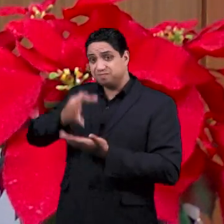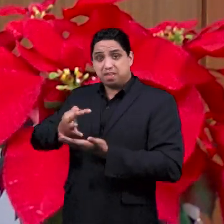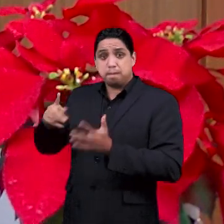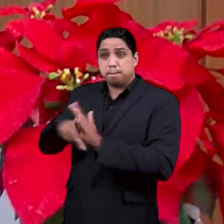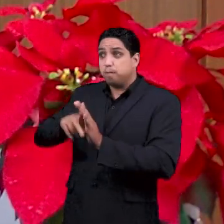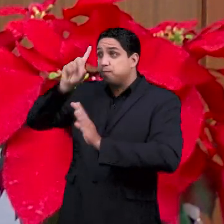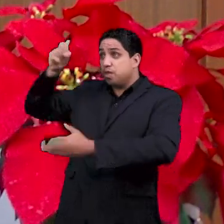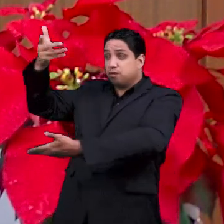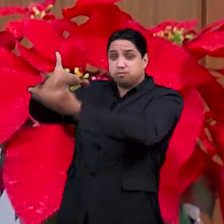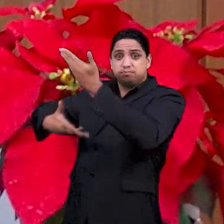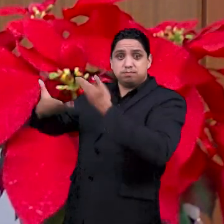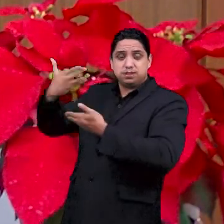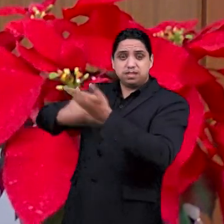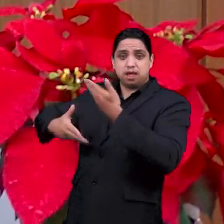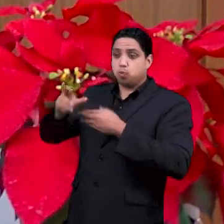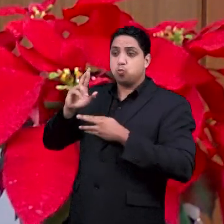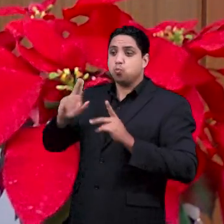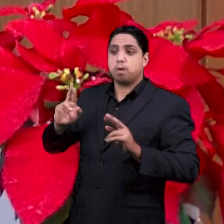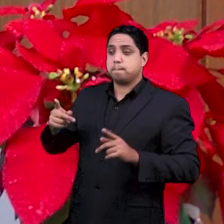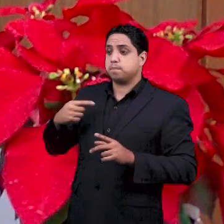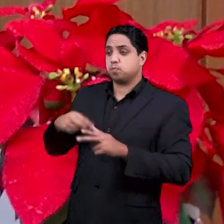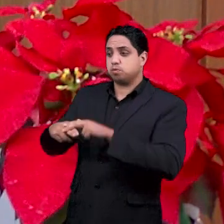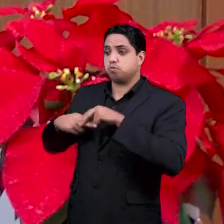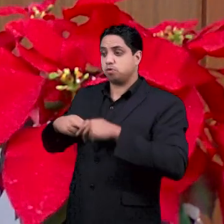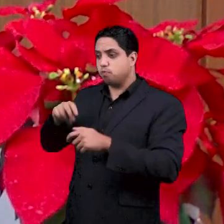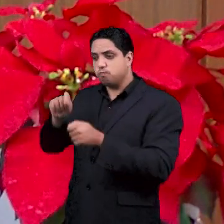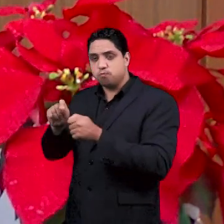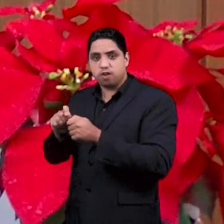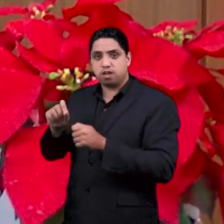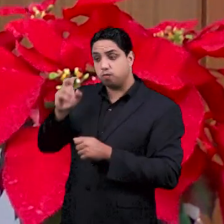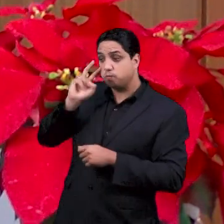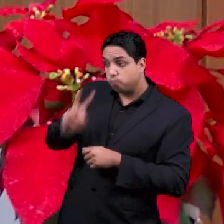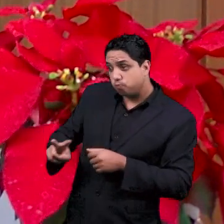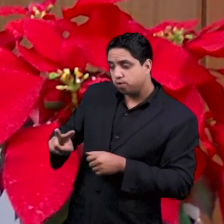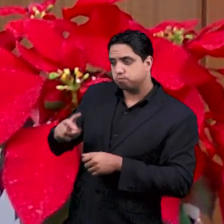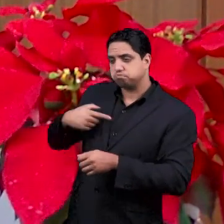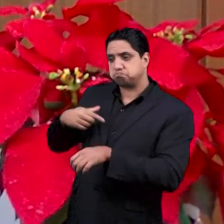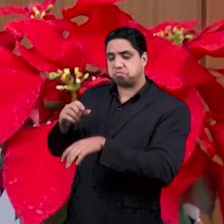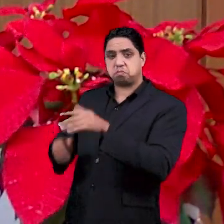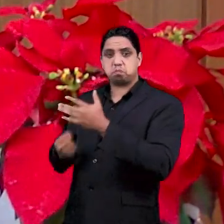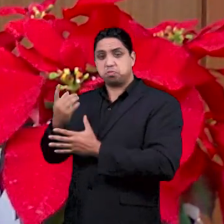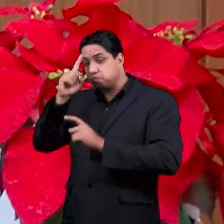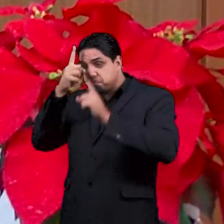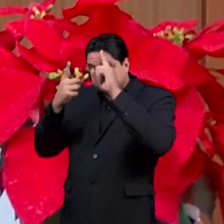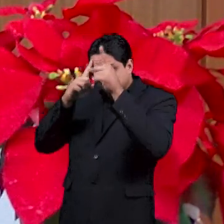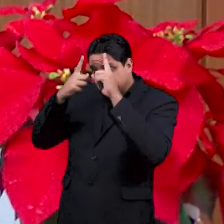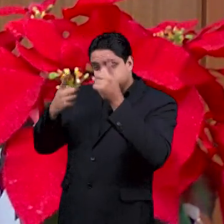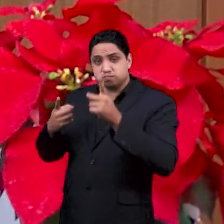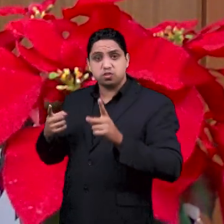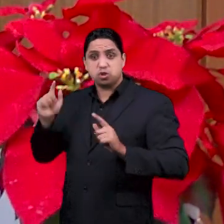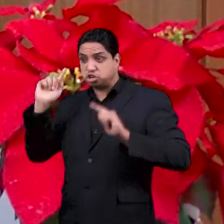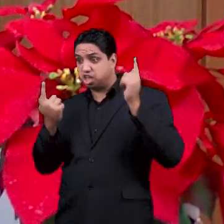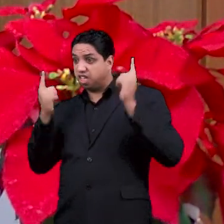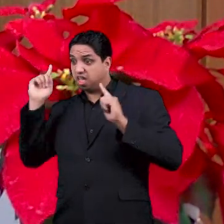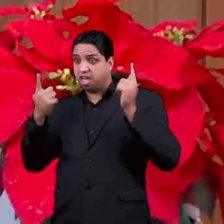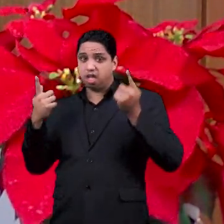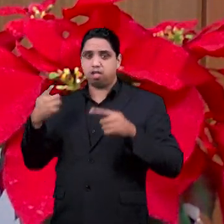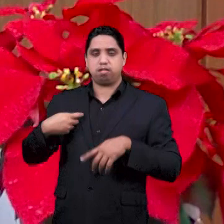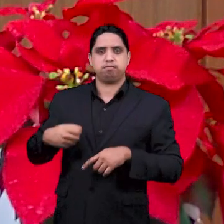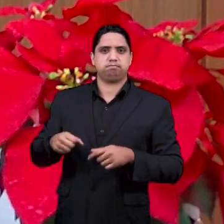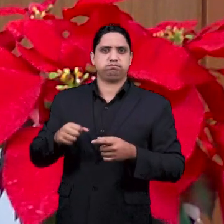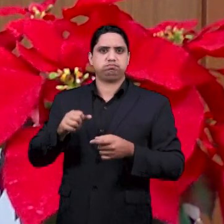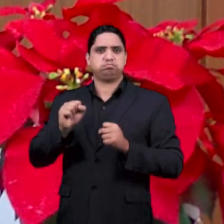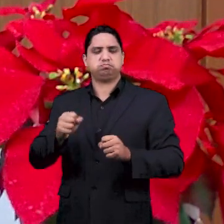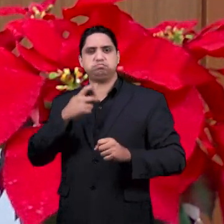делам, не через то, что ты видишь, не через то, что ты можешь пощупать, не через инсинуации или жесты